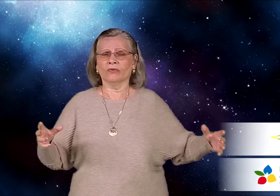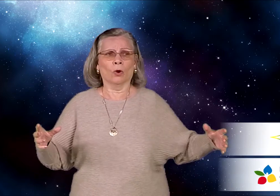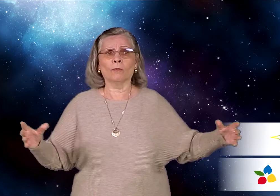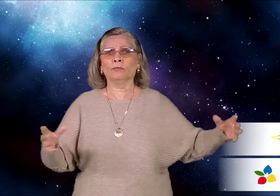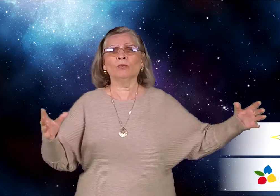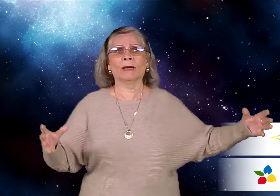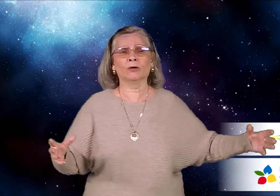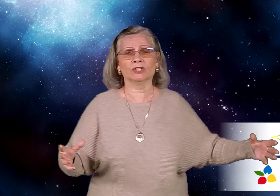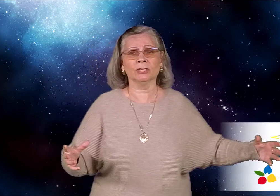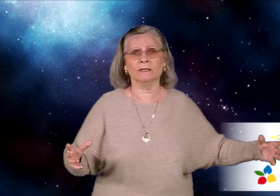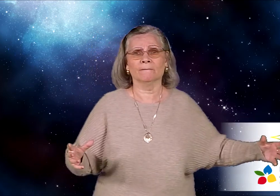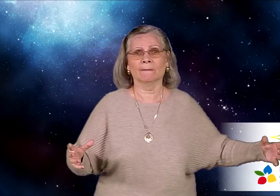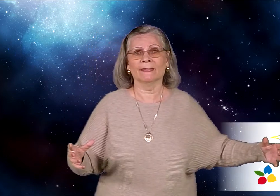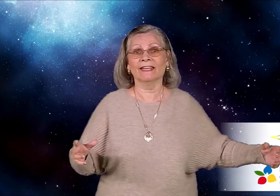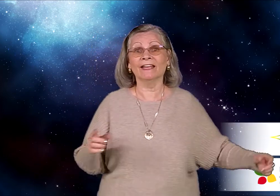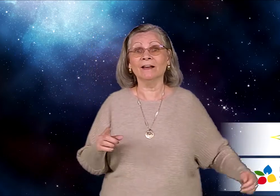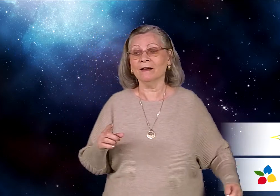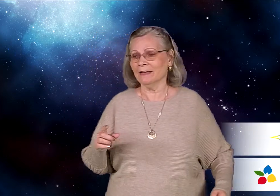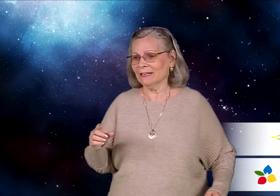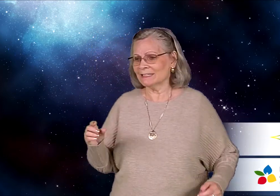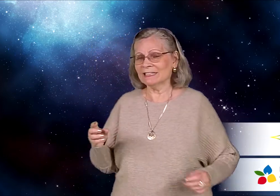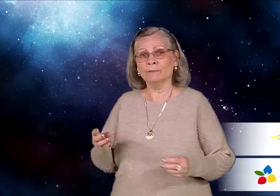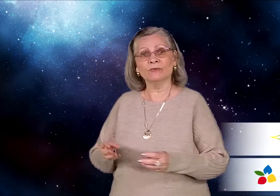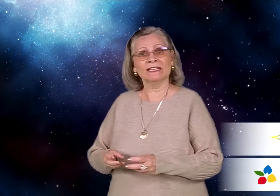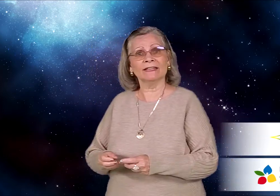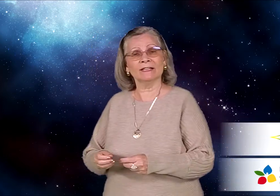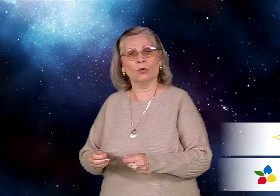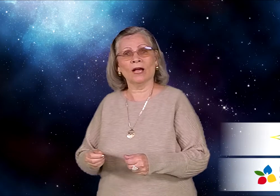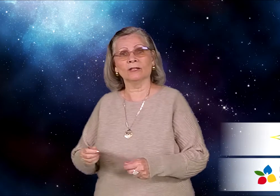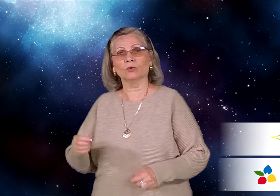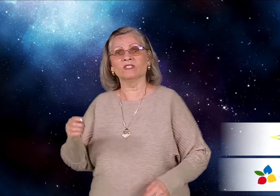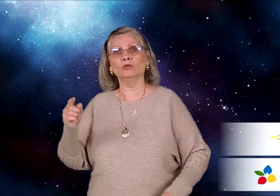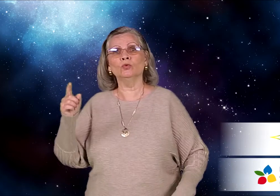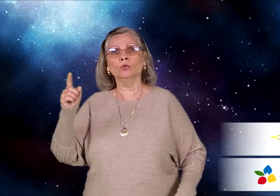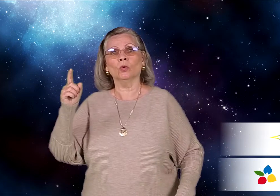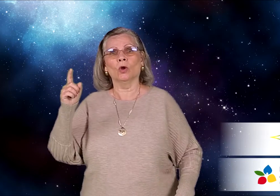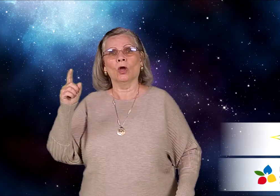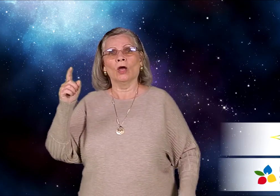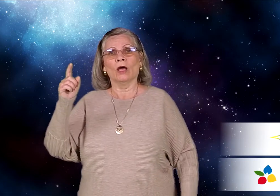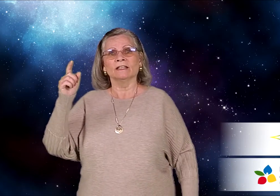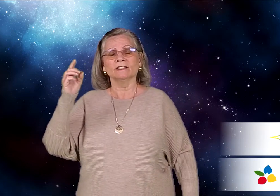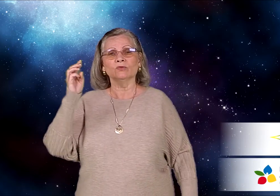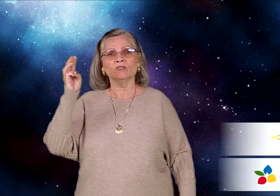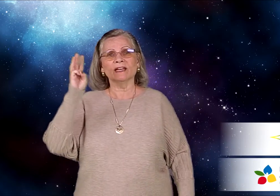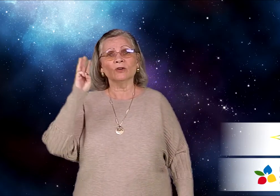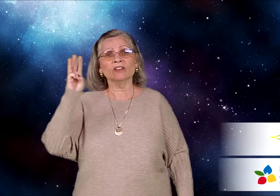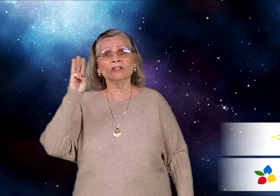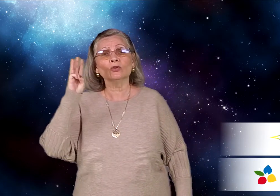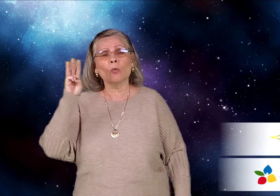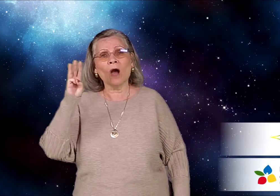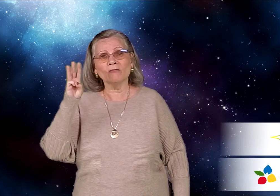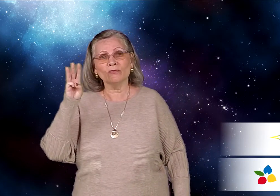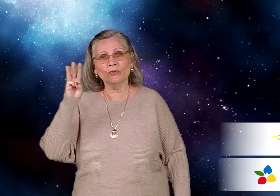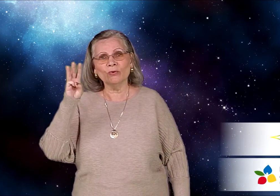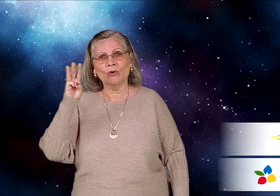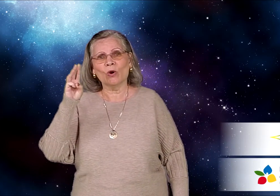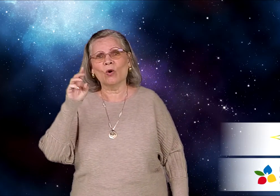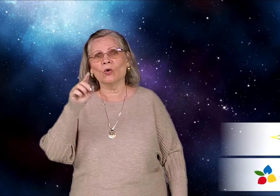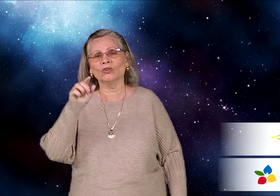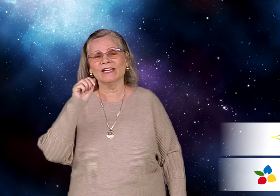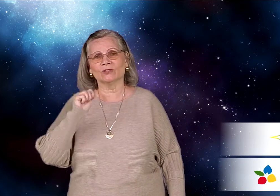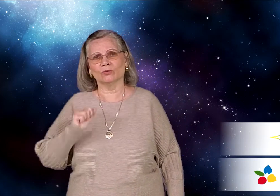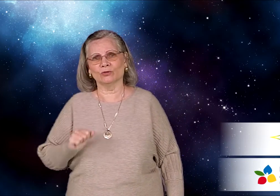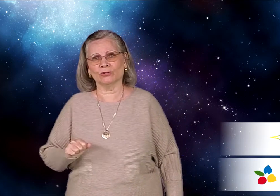Mauve, on ne peut plus y approcher. Et là, c'est les poussières d'étoiles qui ont dit, « Nous, si vous nous accordez trois vœux,